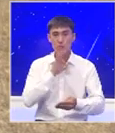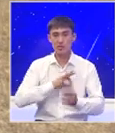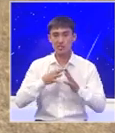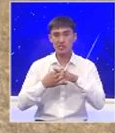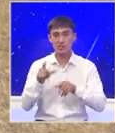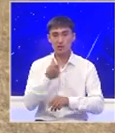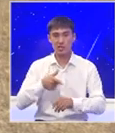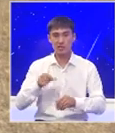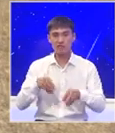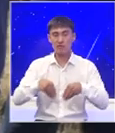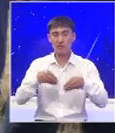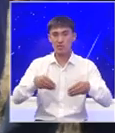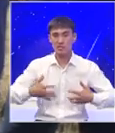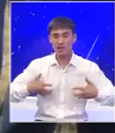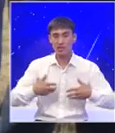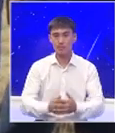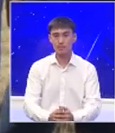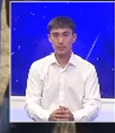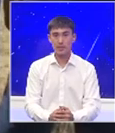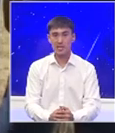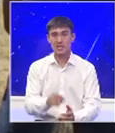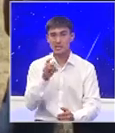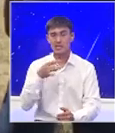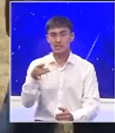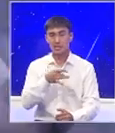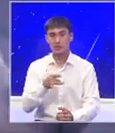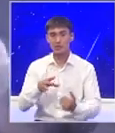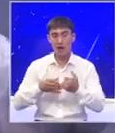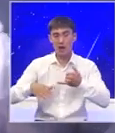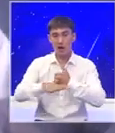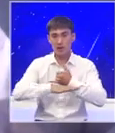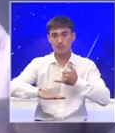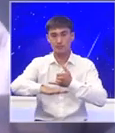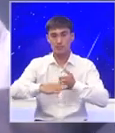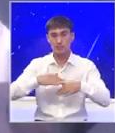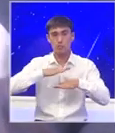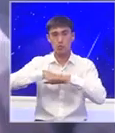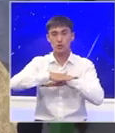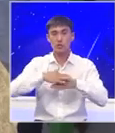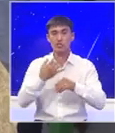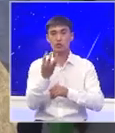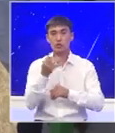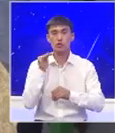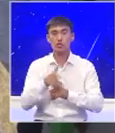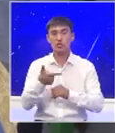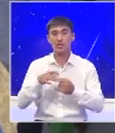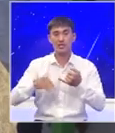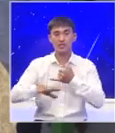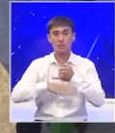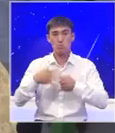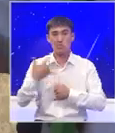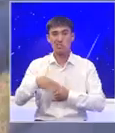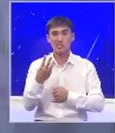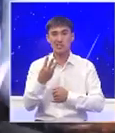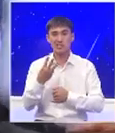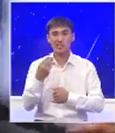гражданам для выпаса скота. Ескельдинский район является аграрным. Площадь земель здесь составляет порядка 400 тысяч гектаров, 53